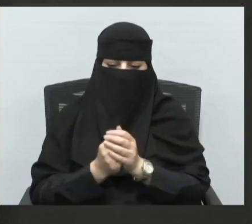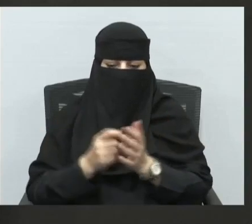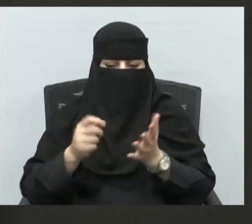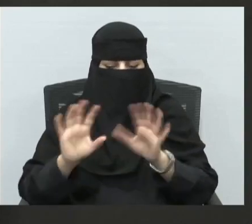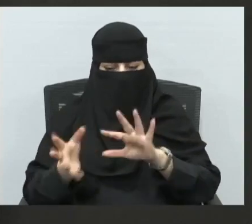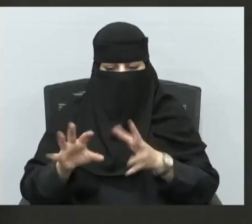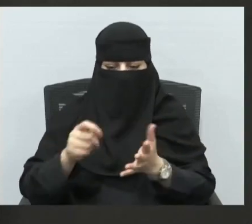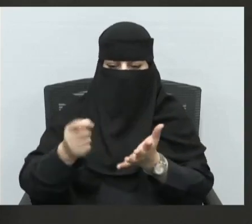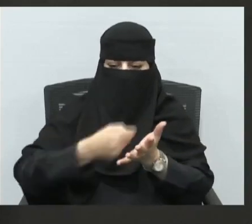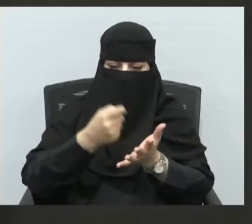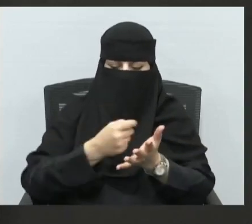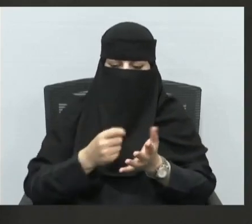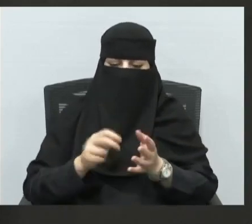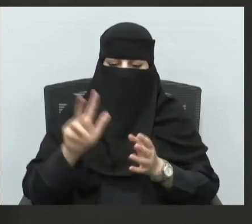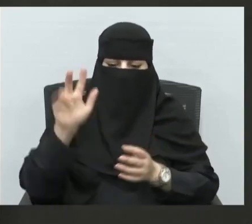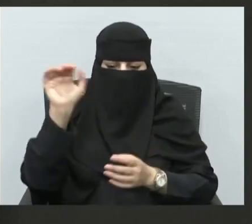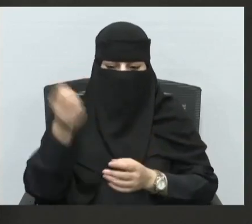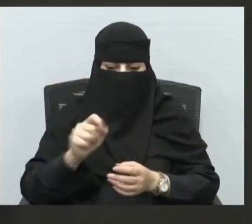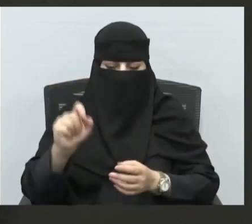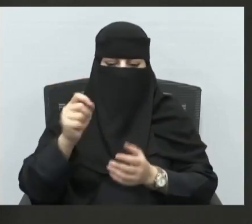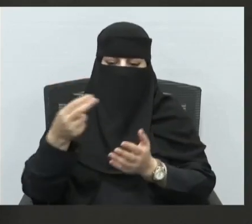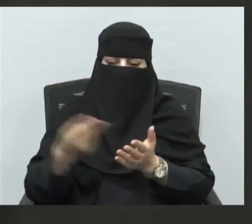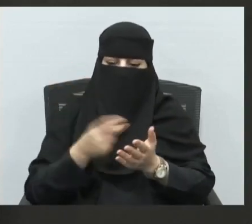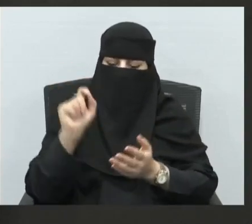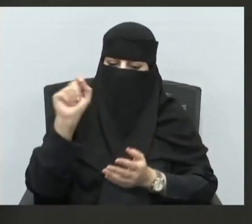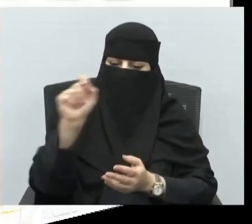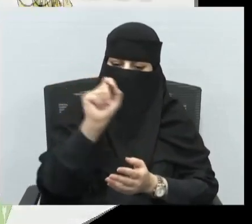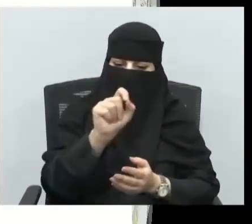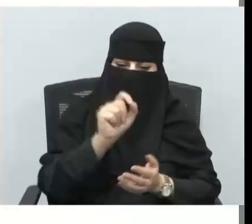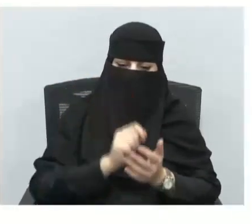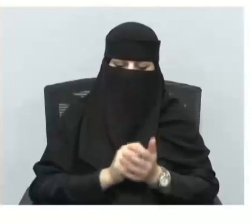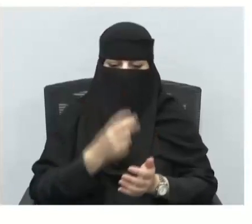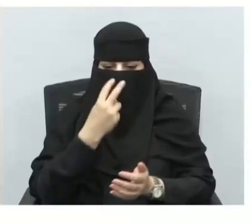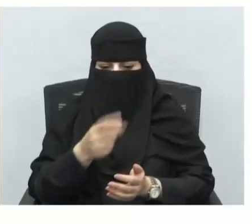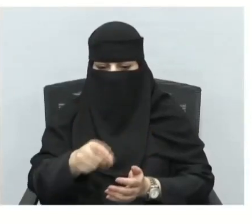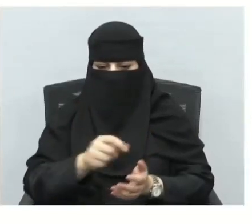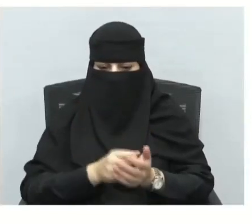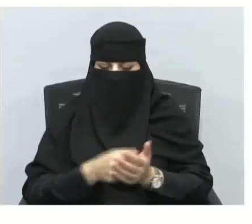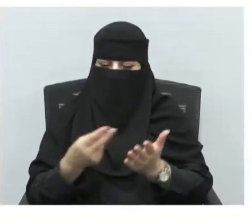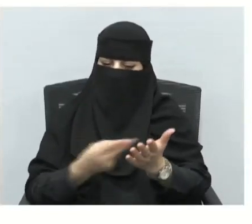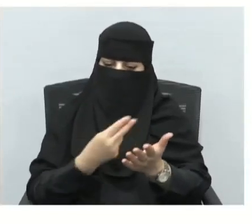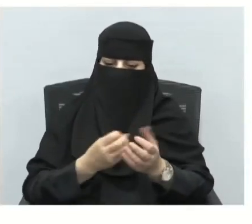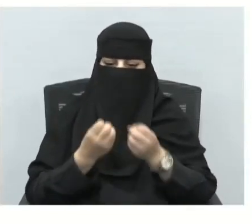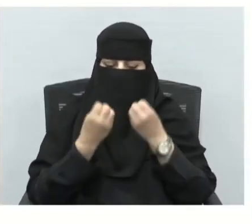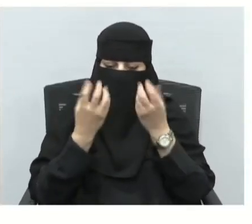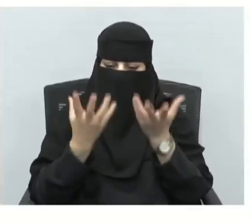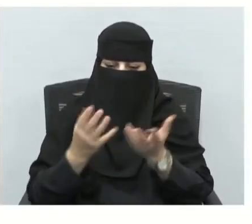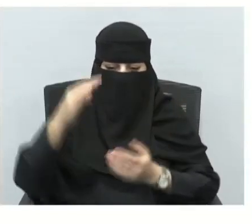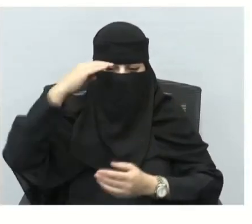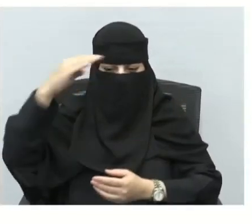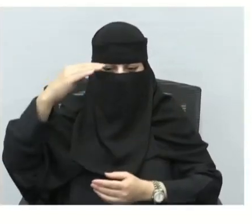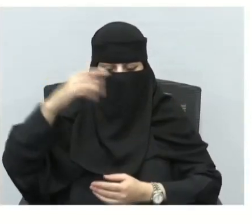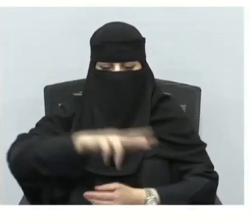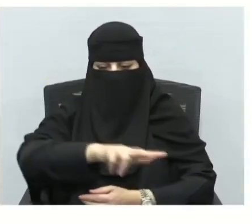الحرف ونلون ايضا النقاط نستعرض الان تلوين الرائع شكرا لكم